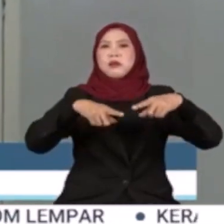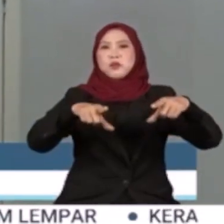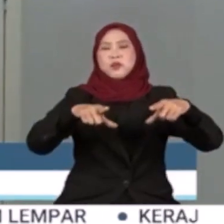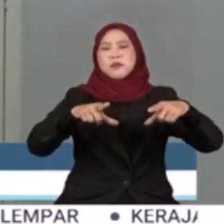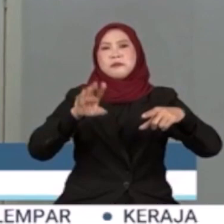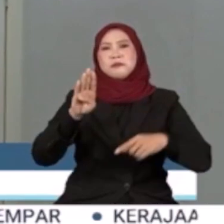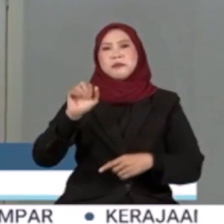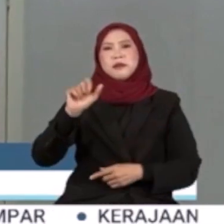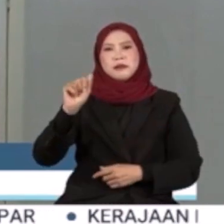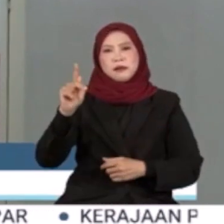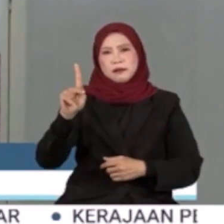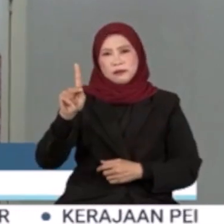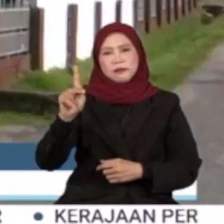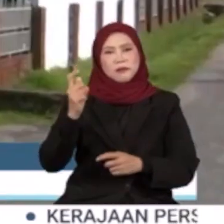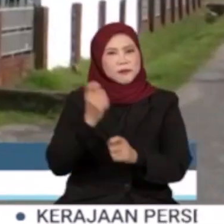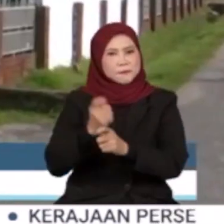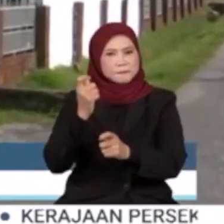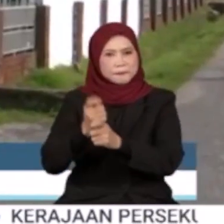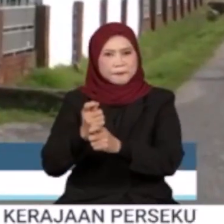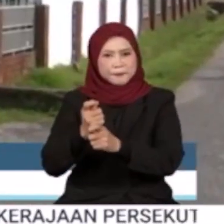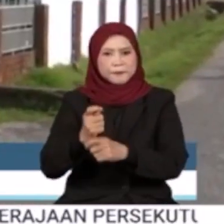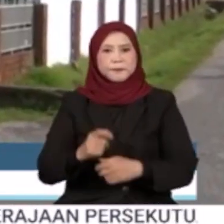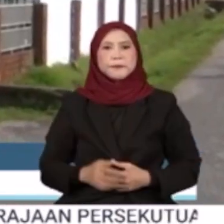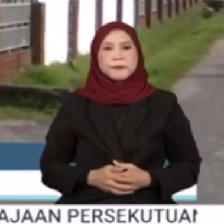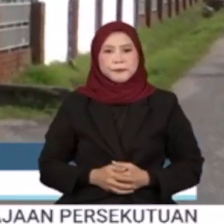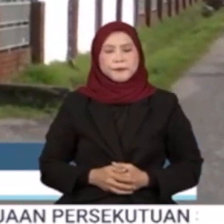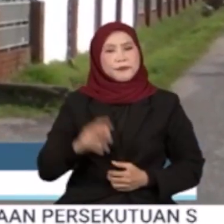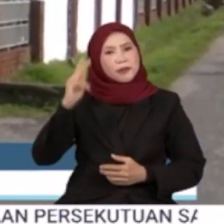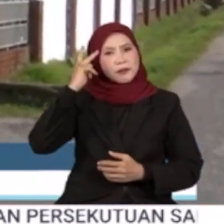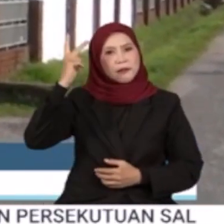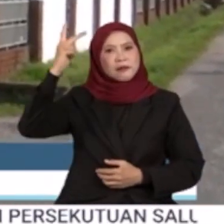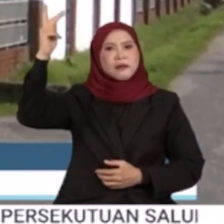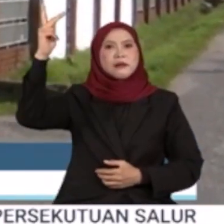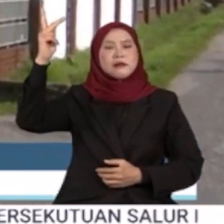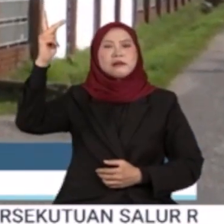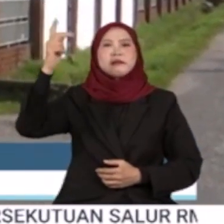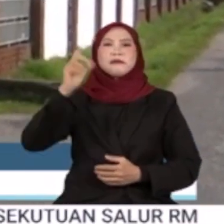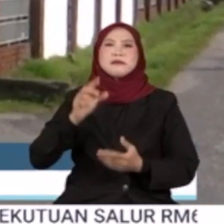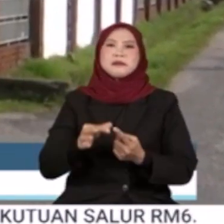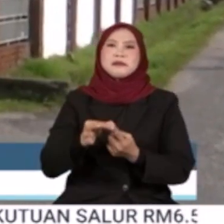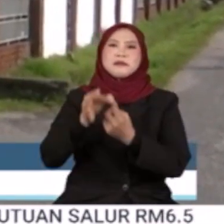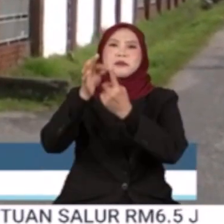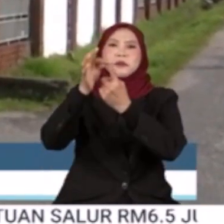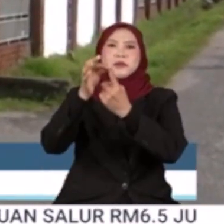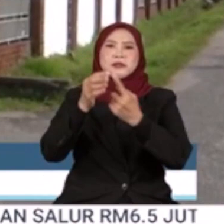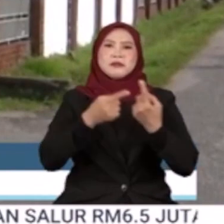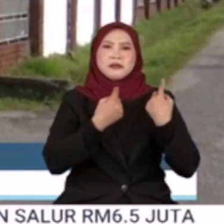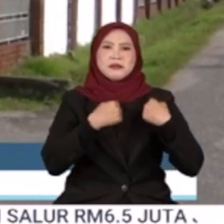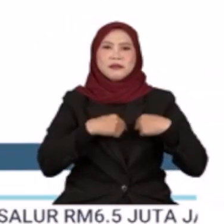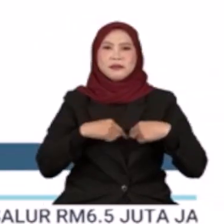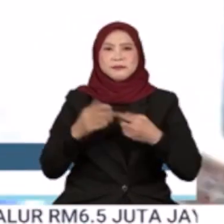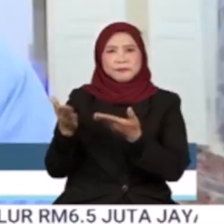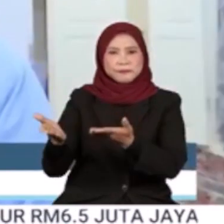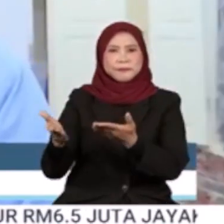bergotong royong itu dikekalkan. Kenangan itu sangat istimewa di hati mereka.